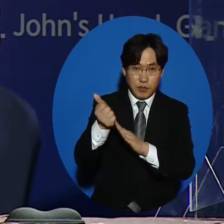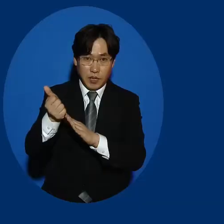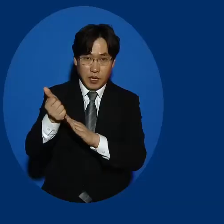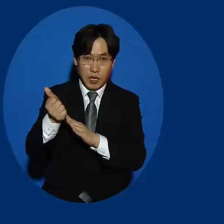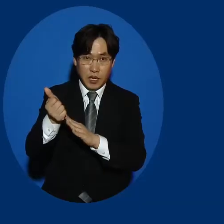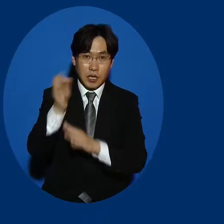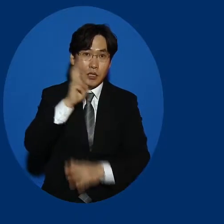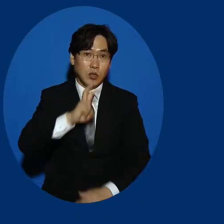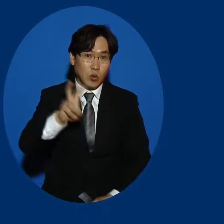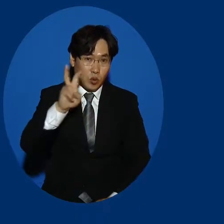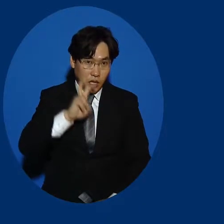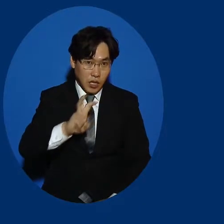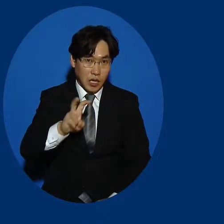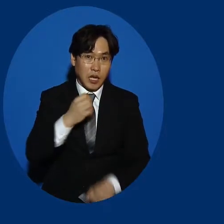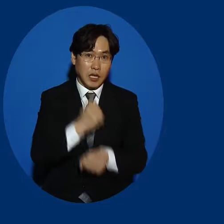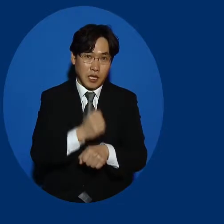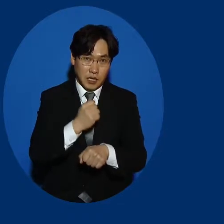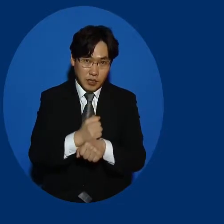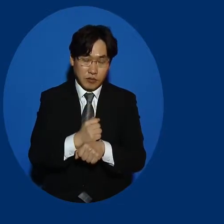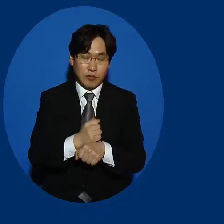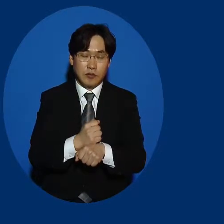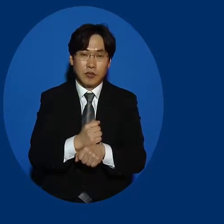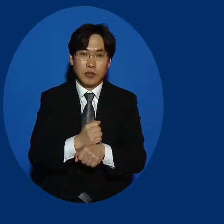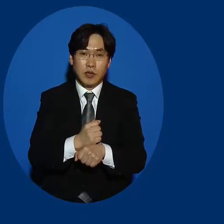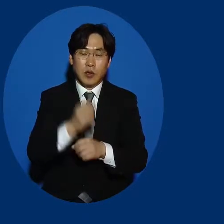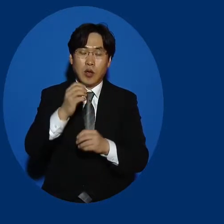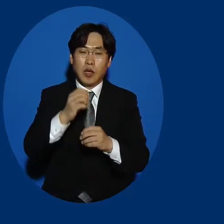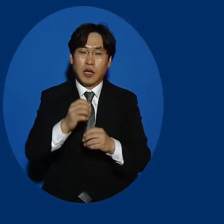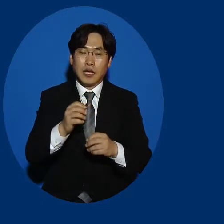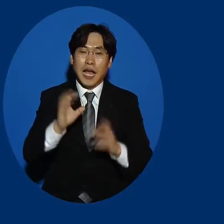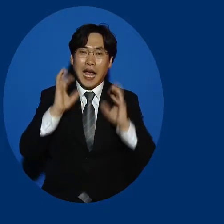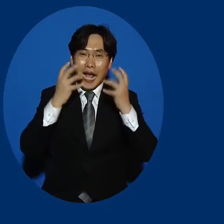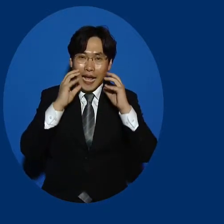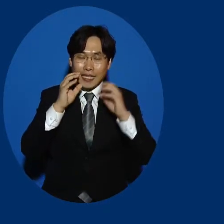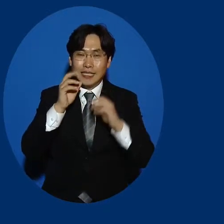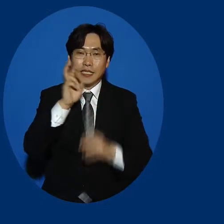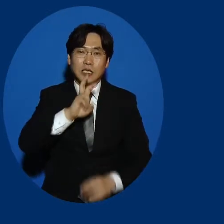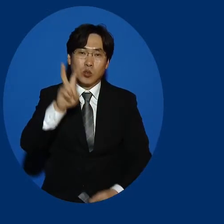희망을 노래한다는 것으로 표현하고 있는 동요 가사를